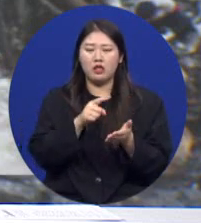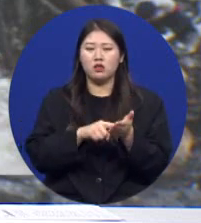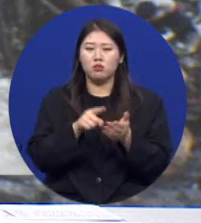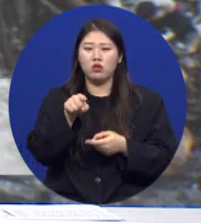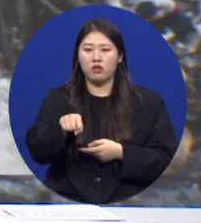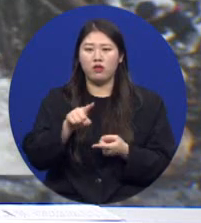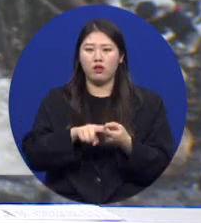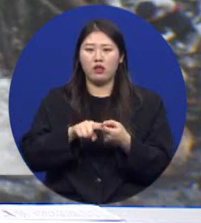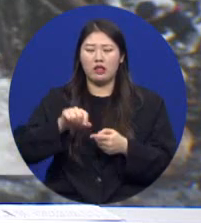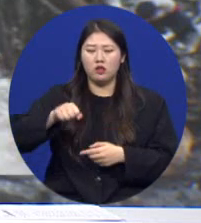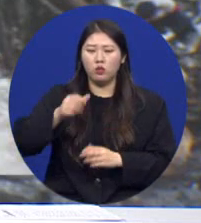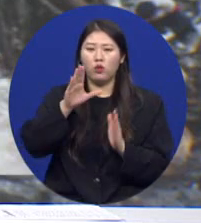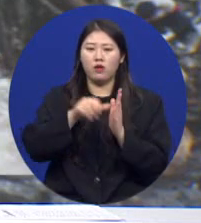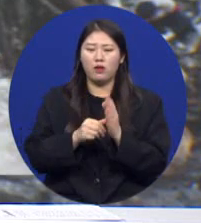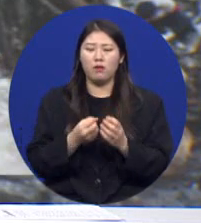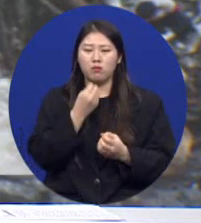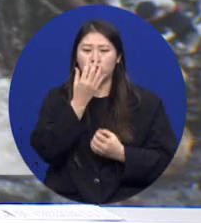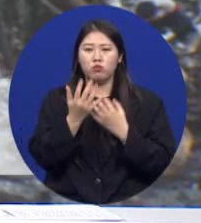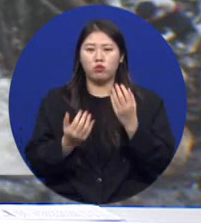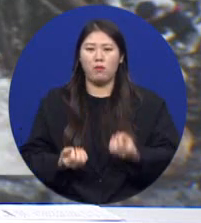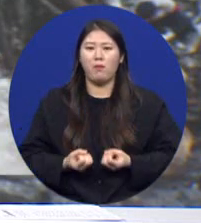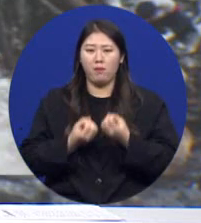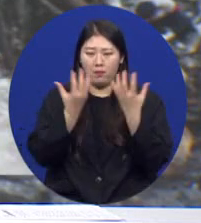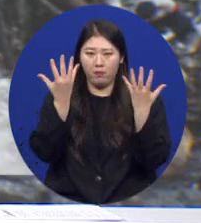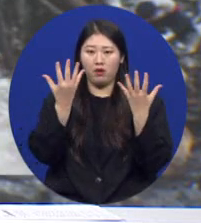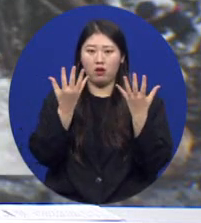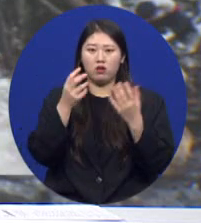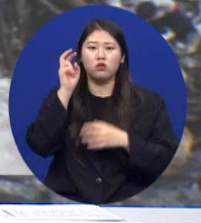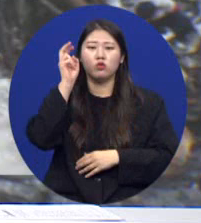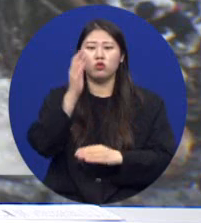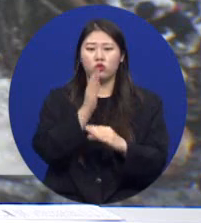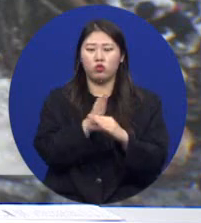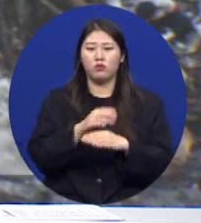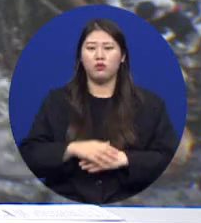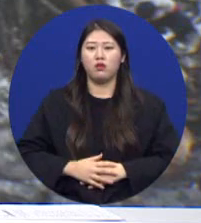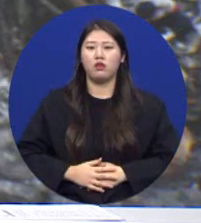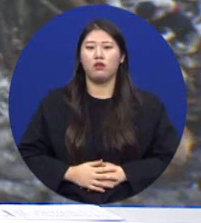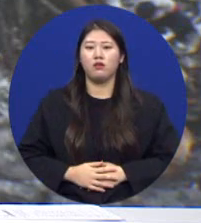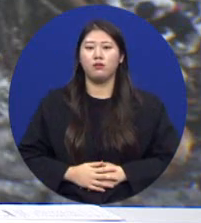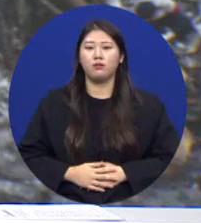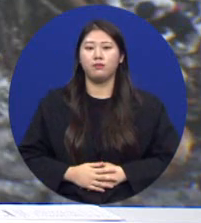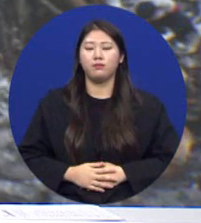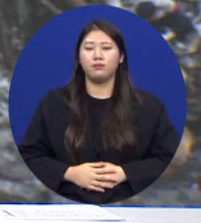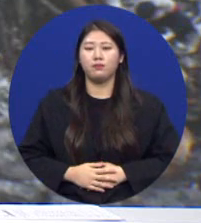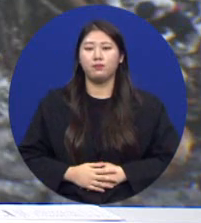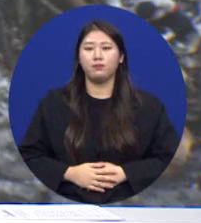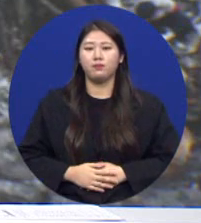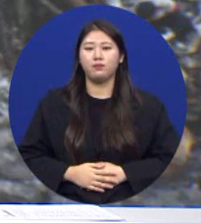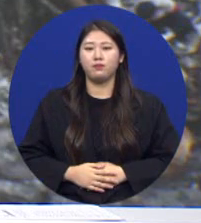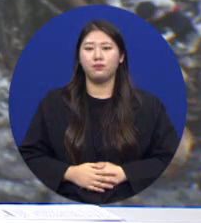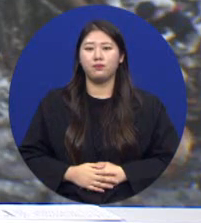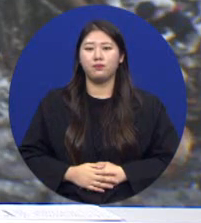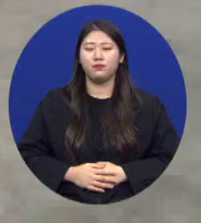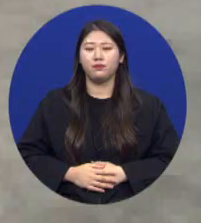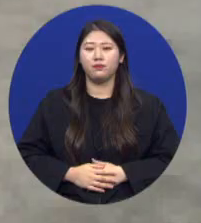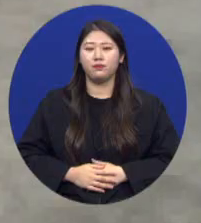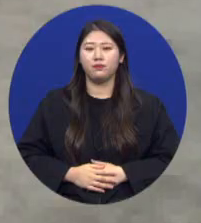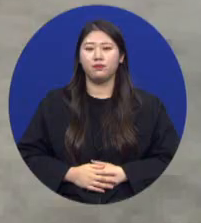시동을 켤 때 불꽃이 튀면서 폭발이 일어난 것으로 추정하고 있습니다. 김찬영 기자입니다.